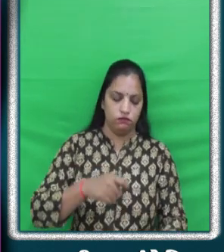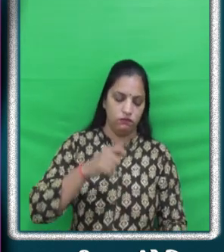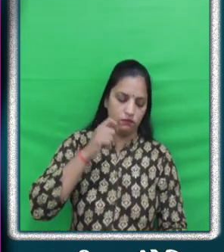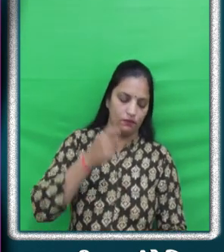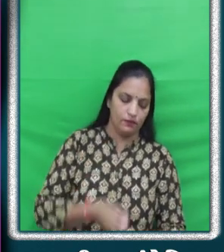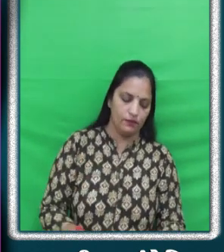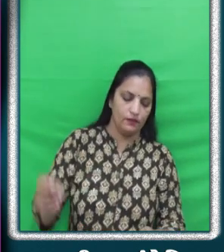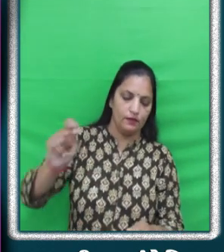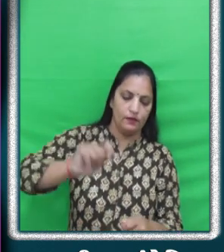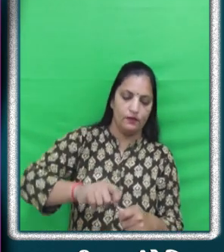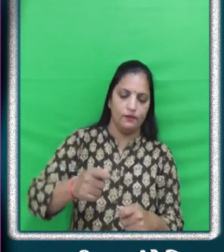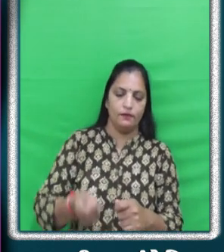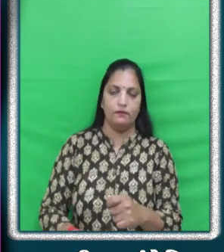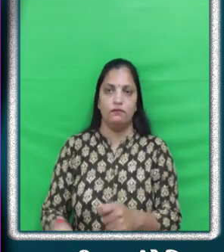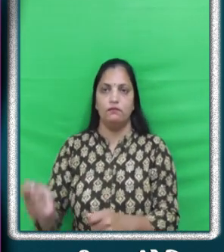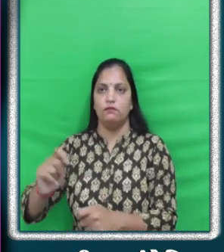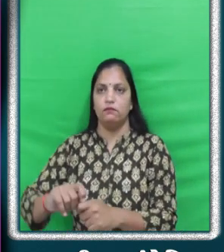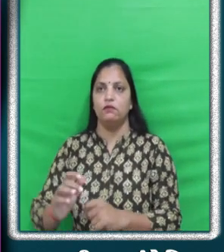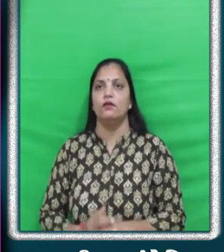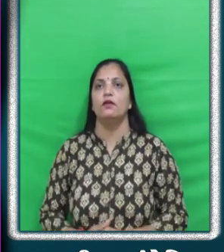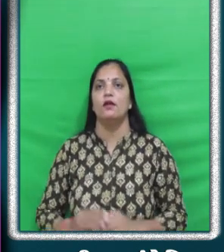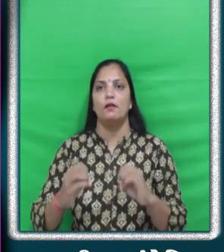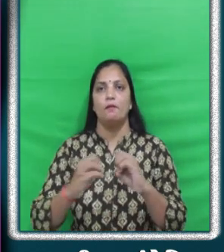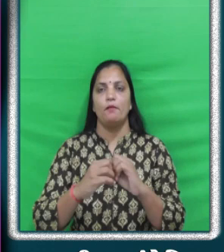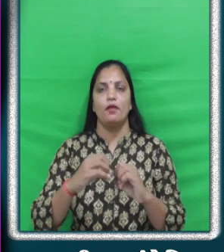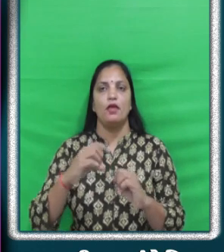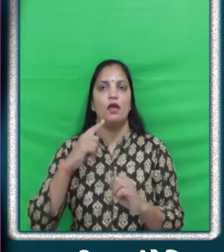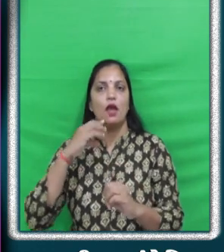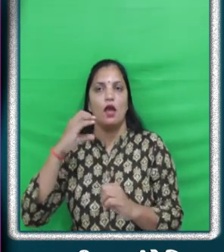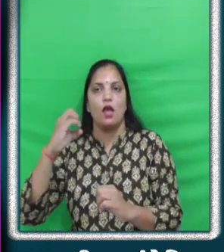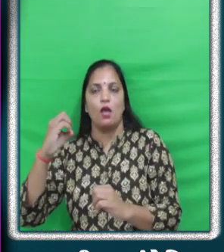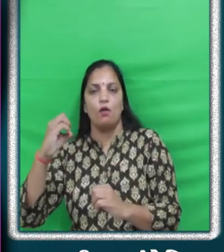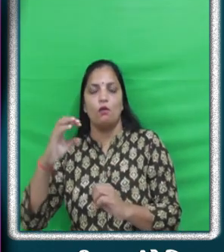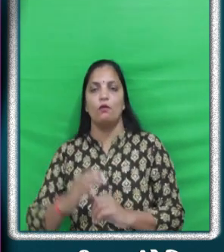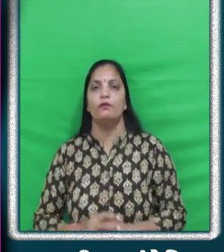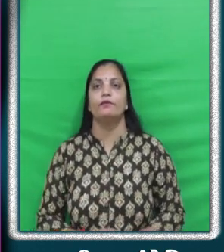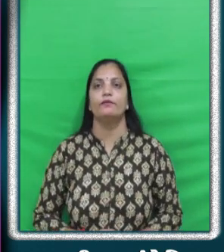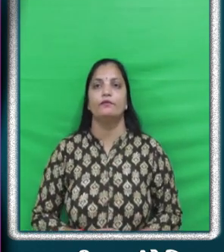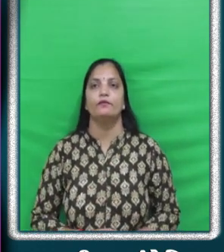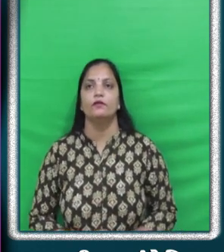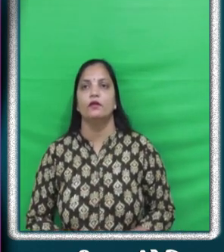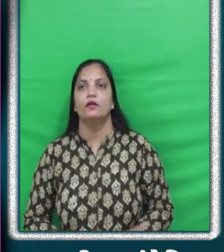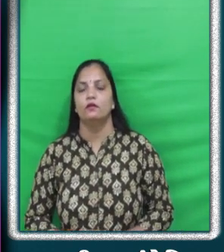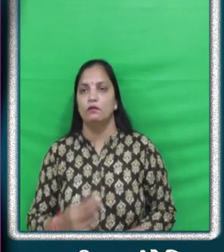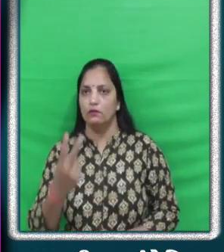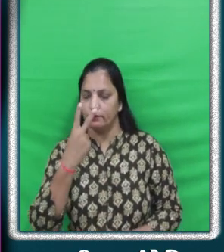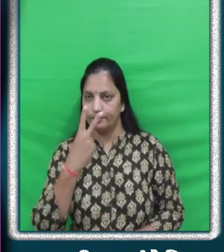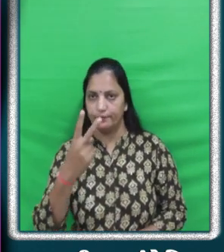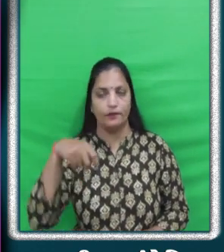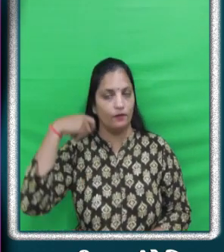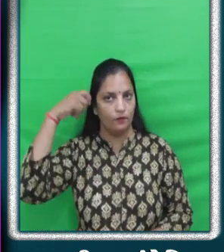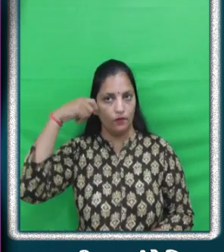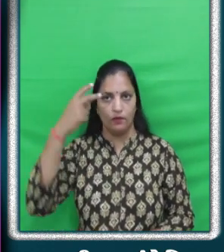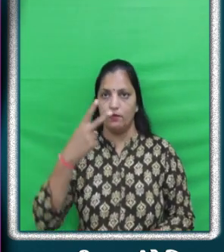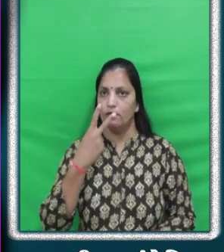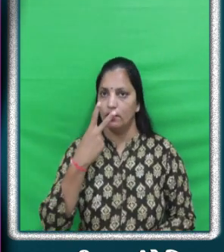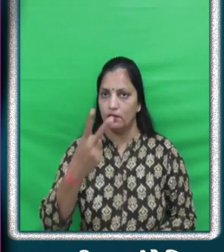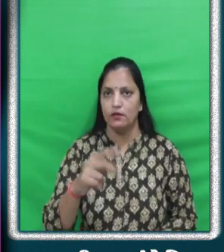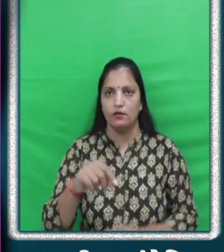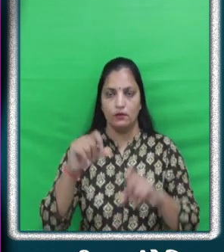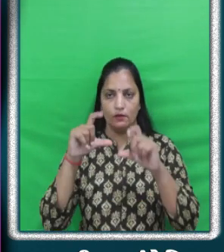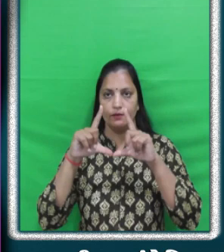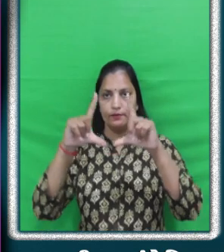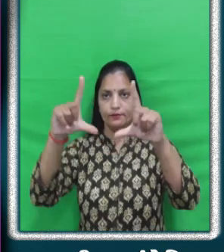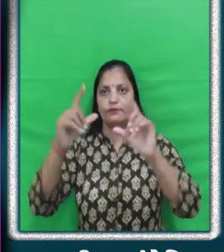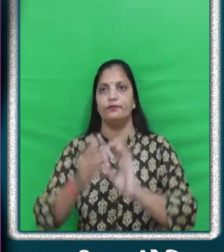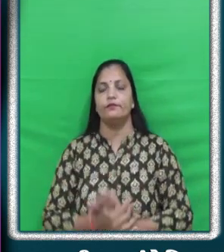જતા બાઉમેનની કોથળીમાં ખુલે છે. આ જે બાઉમેનની કોથળી કપ આકારનો જે ભાગ છે તે તમે જોઈ શકો છો,